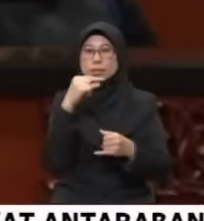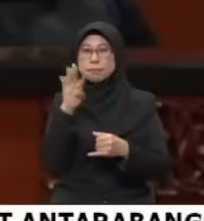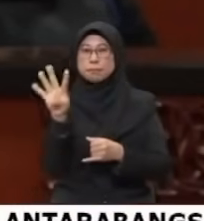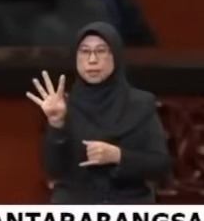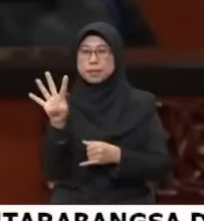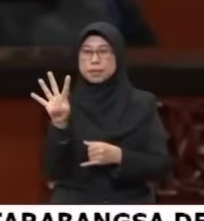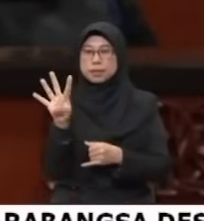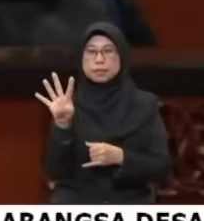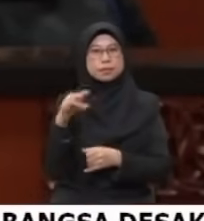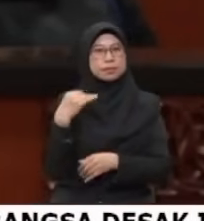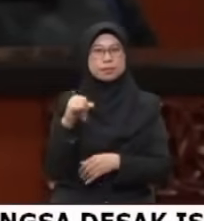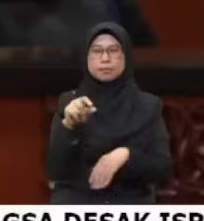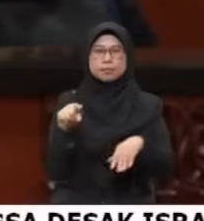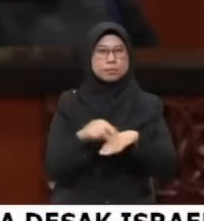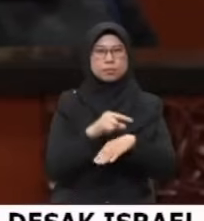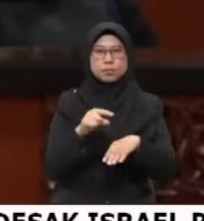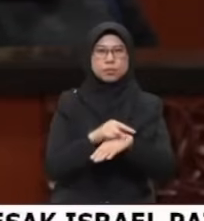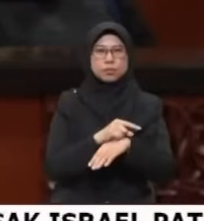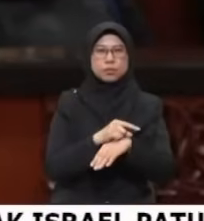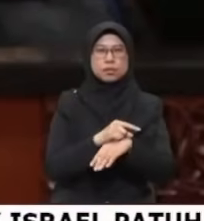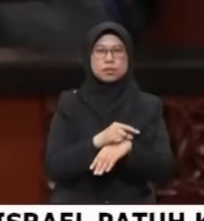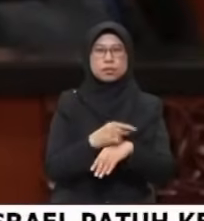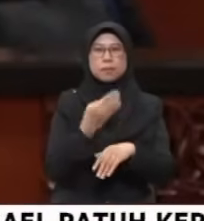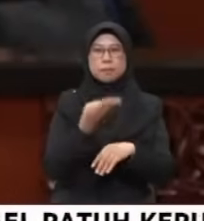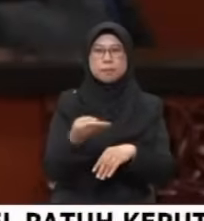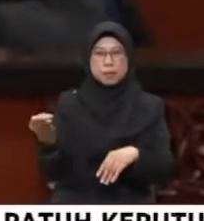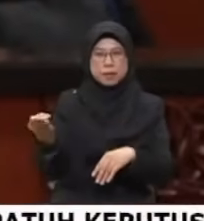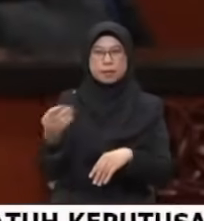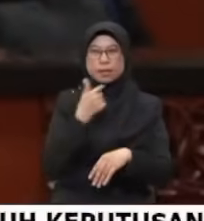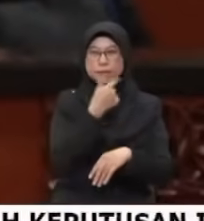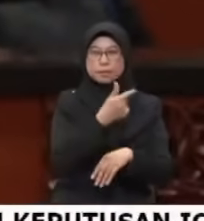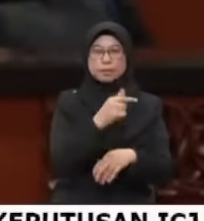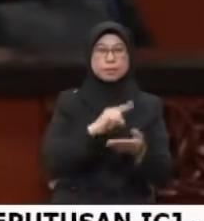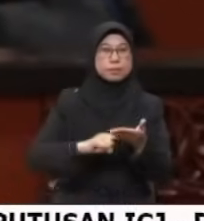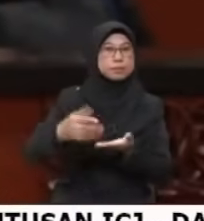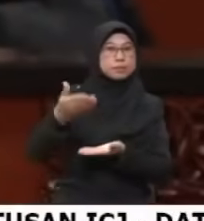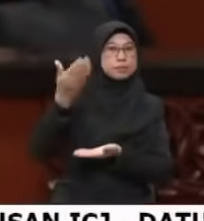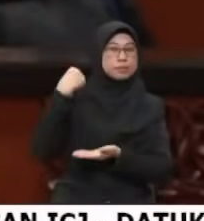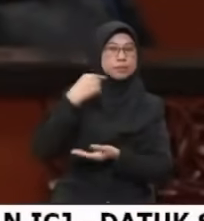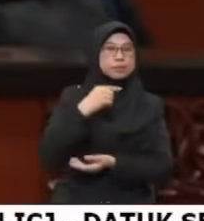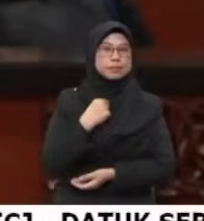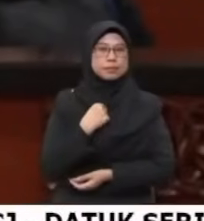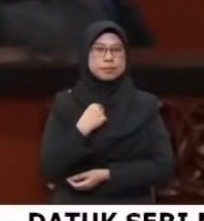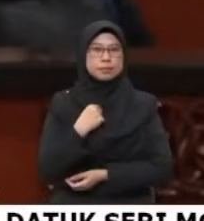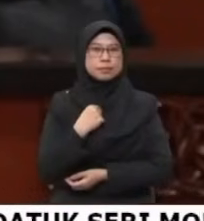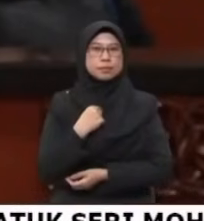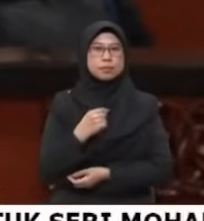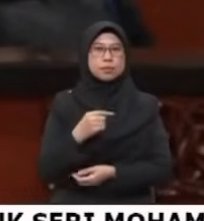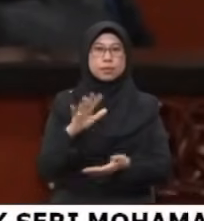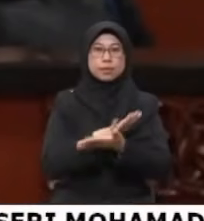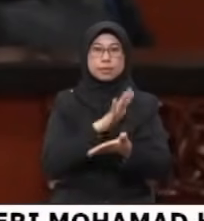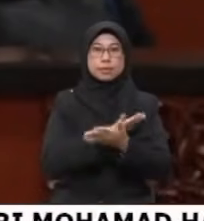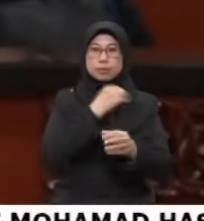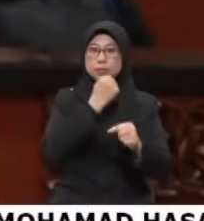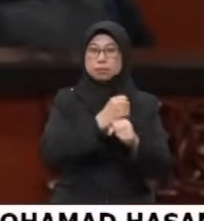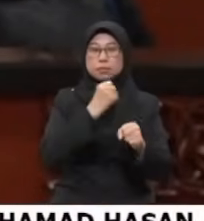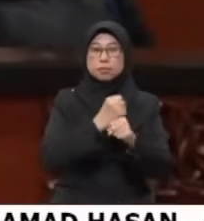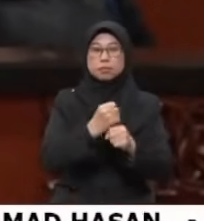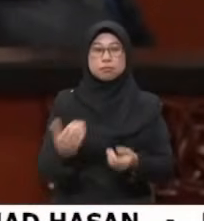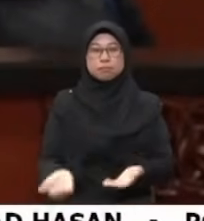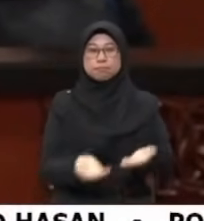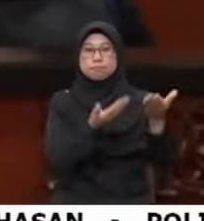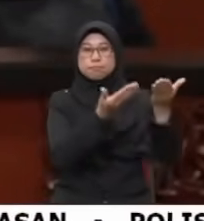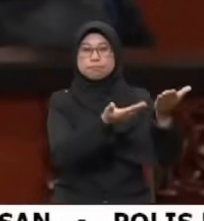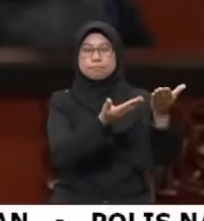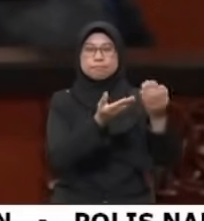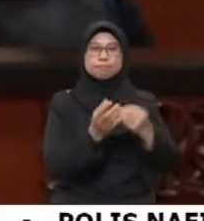tidak mampu menggunakan skedu opate yang lama jadi berita baik Minggu lepas saya bawa kabinet paper ataupun